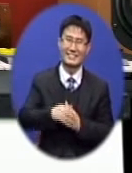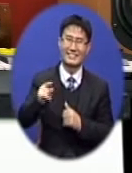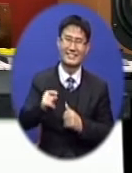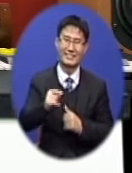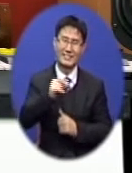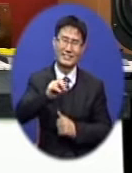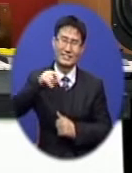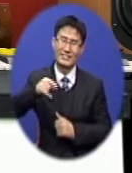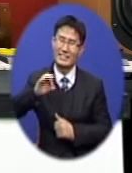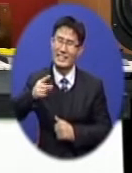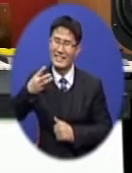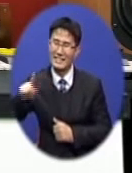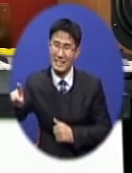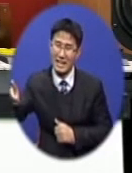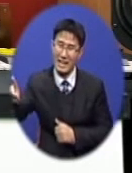탐소하라